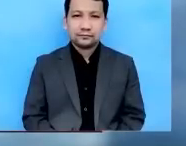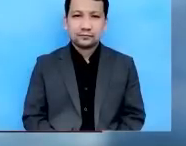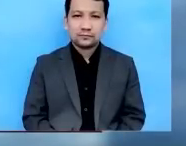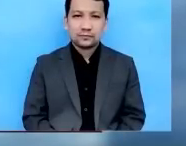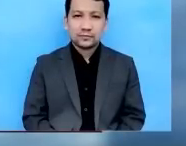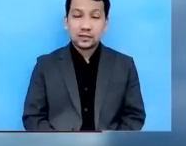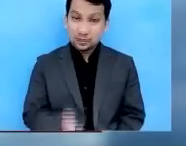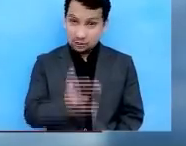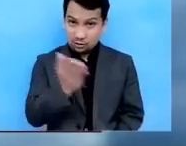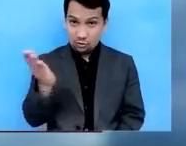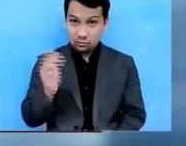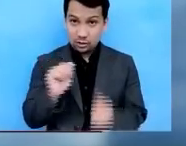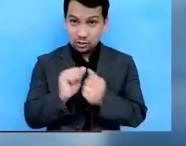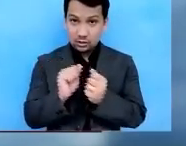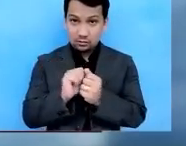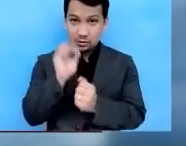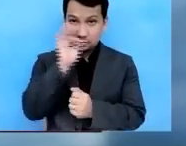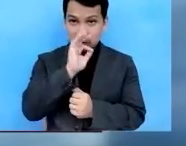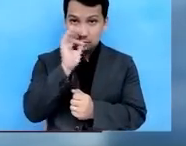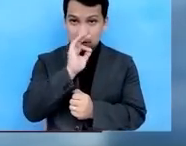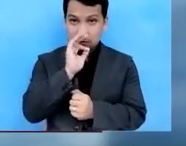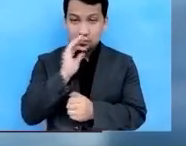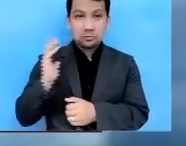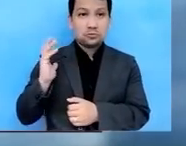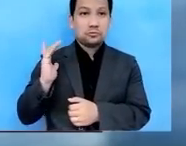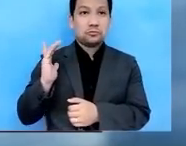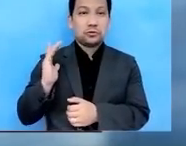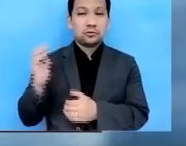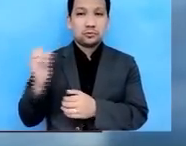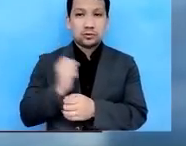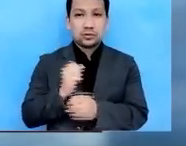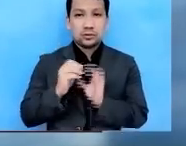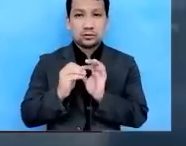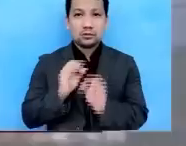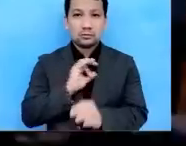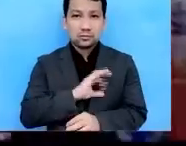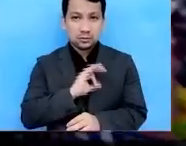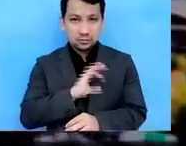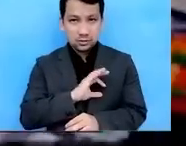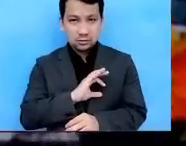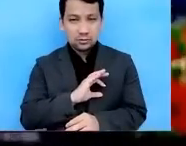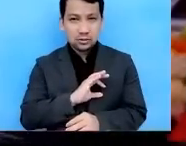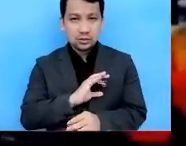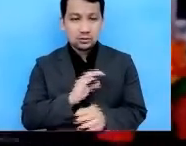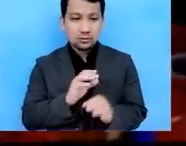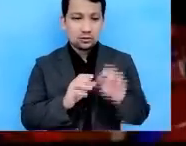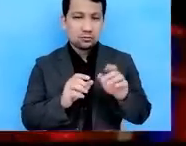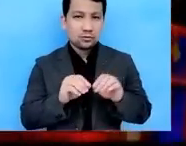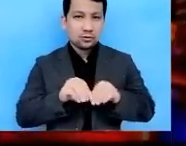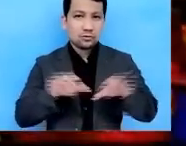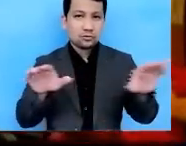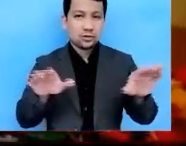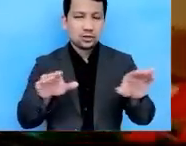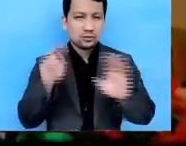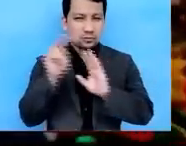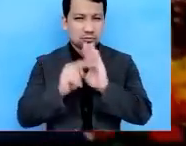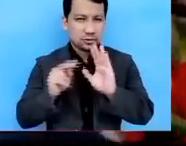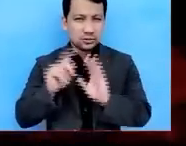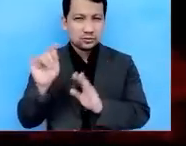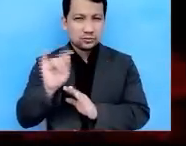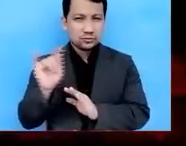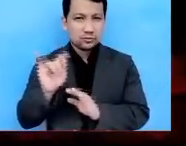Kayo ba'y kabilang sa mga Pilipinong naghihintay na makuha ang kanilang pensyon? Base po sa kumakalat ngayon na video sa YouTube,